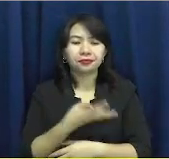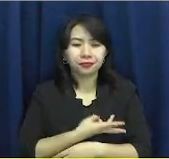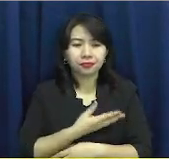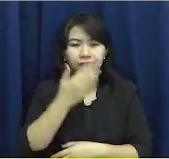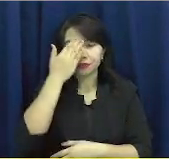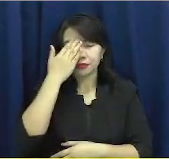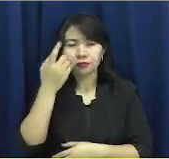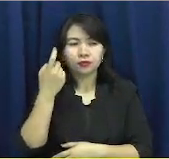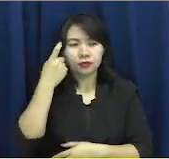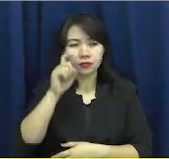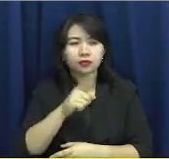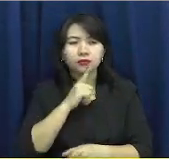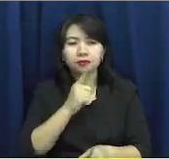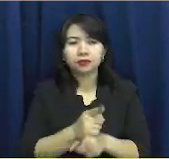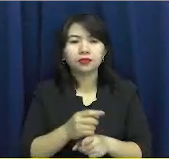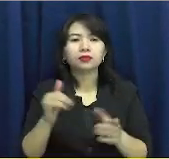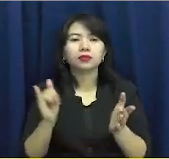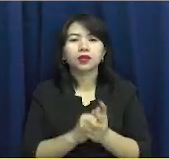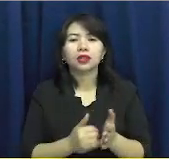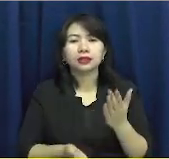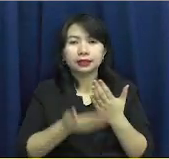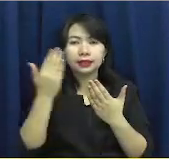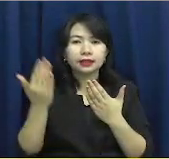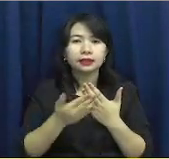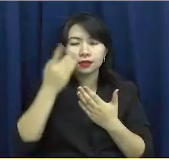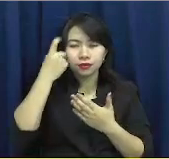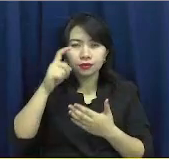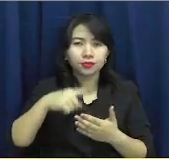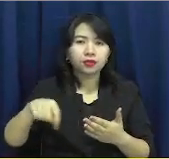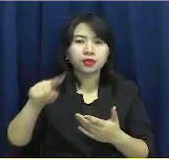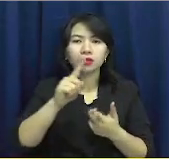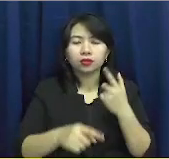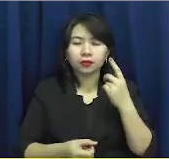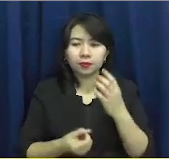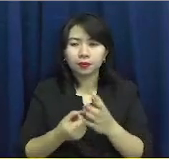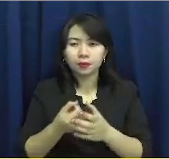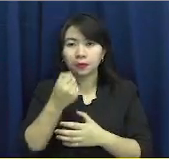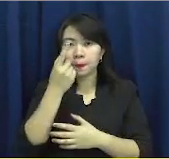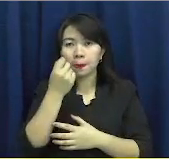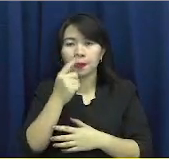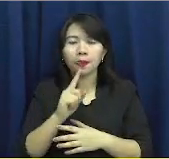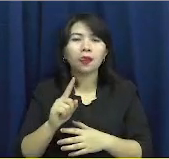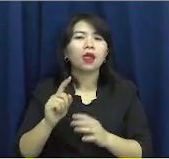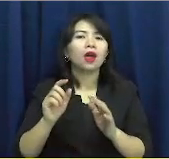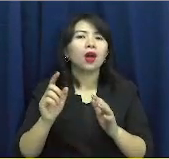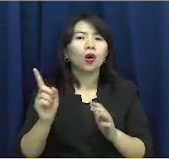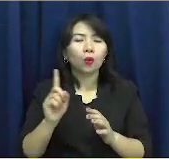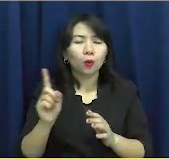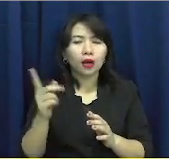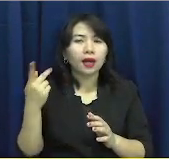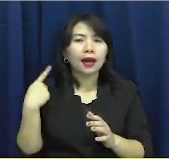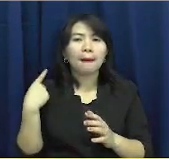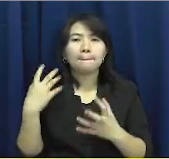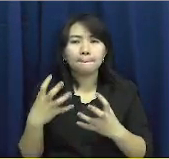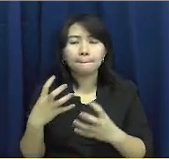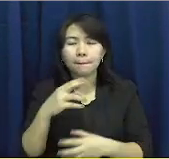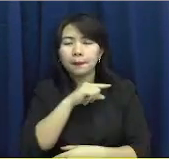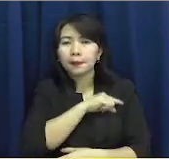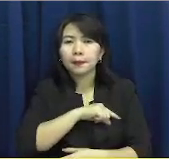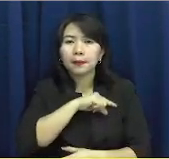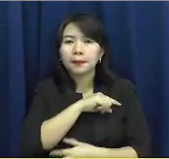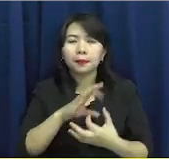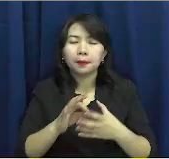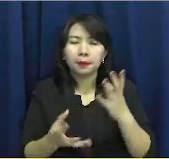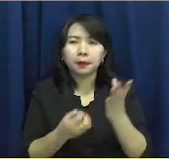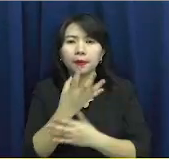fact na madali nating maunawaan kung paano maging quality yung paglago natin. Katulad na sinasabi ni Sir Maki, ang focus